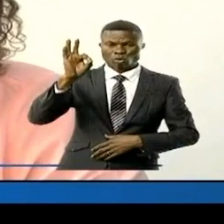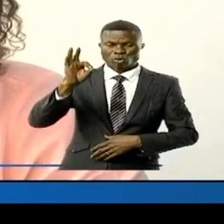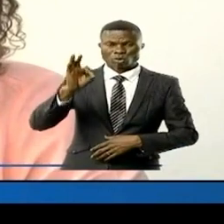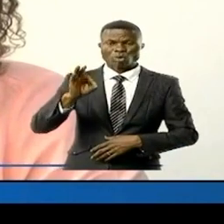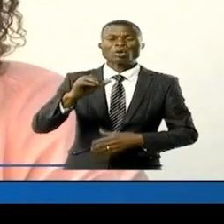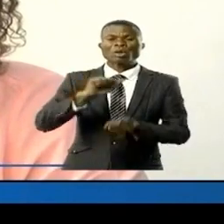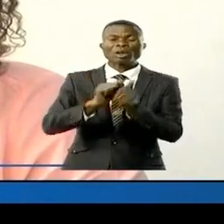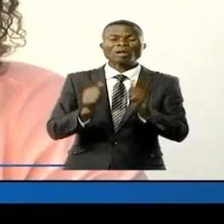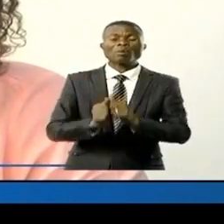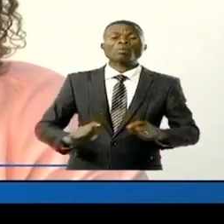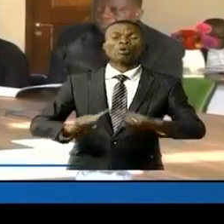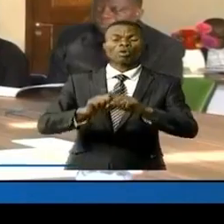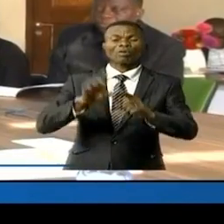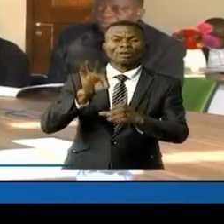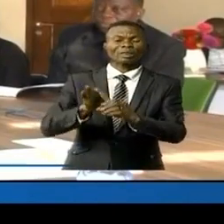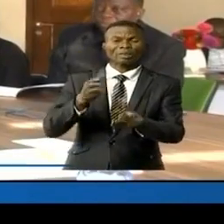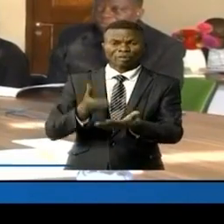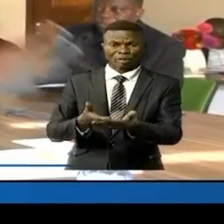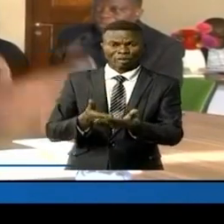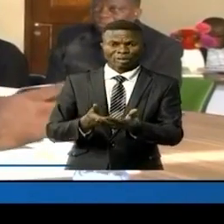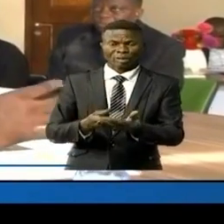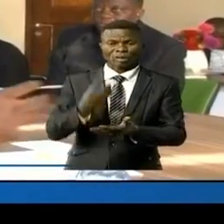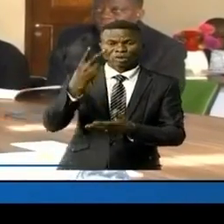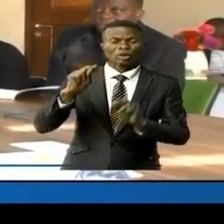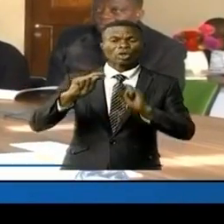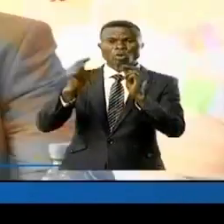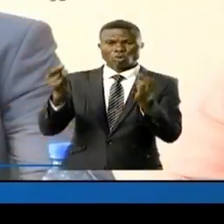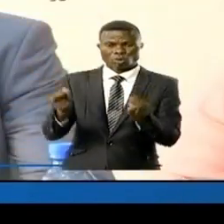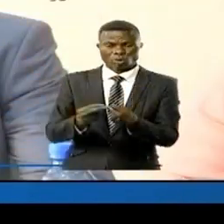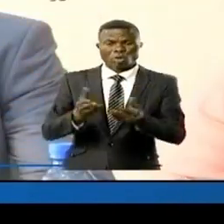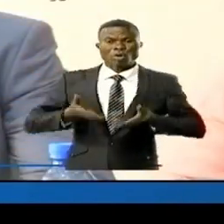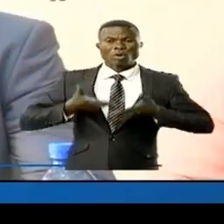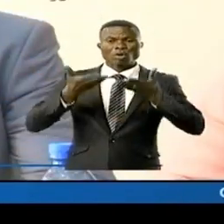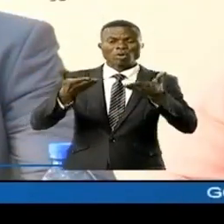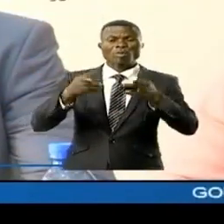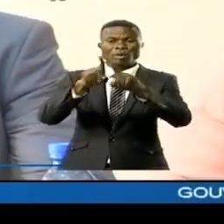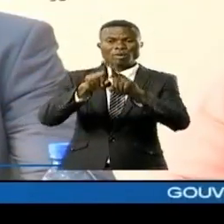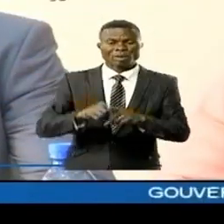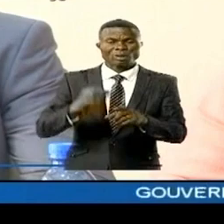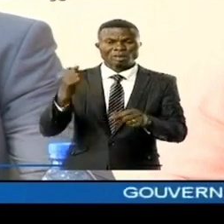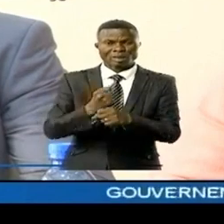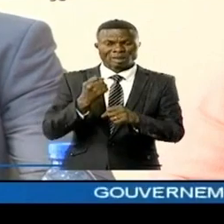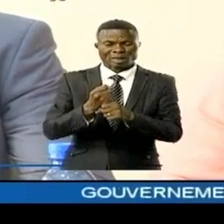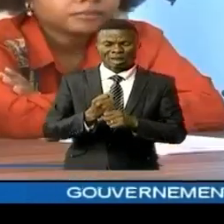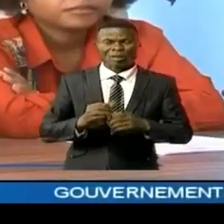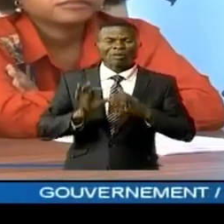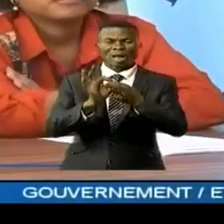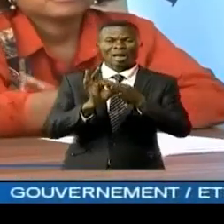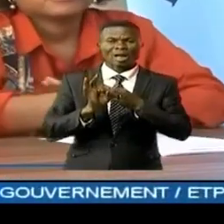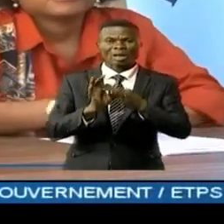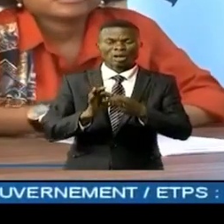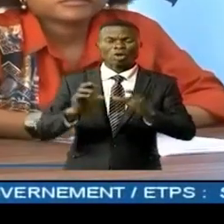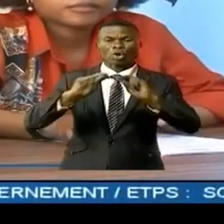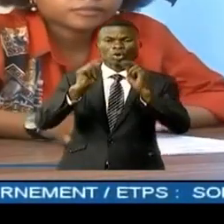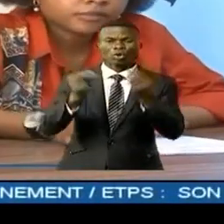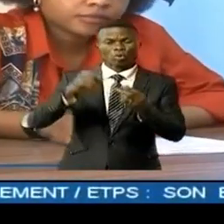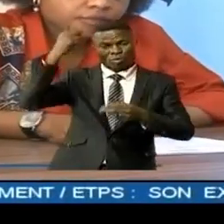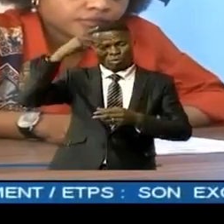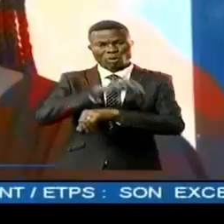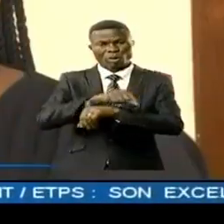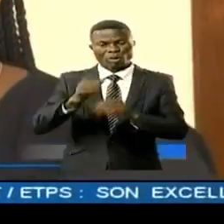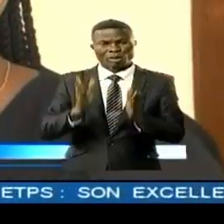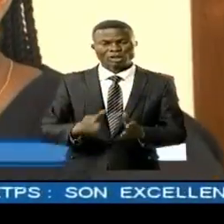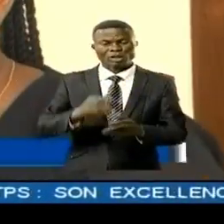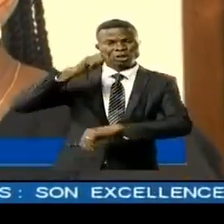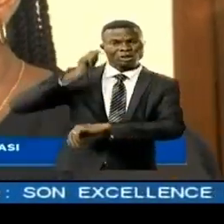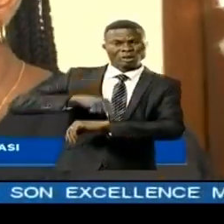électoral ces deux organisations ont proposé aussi de travailler conjointement avec la commission politique administrative et